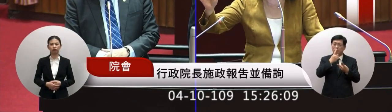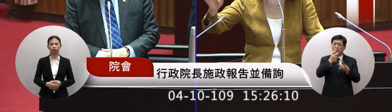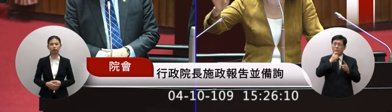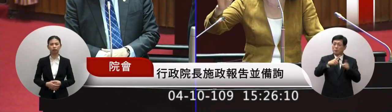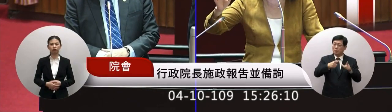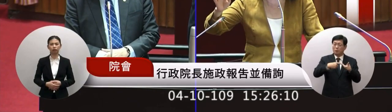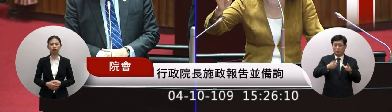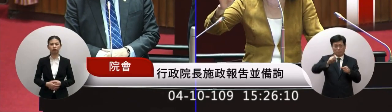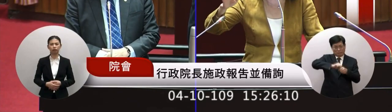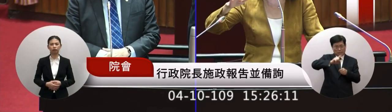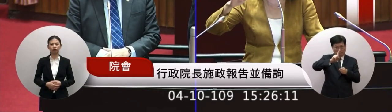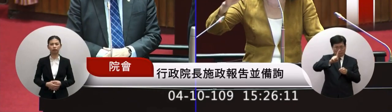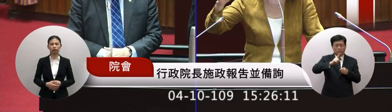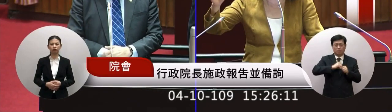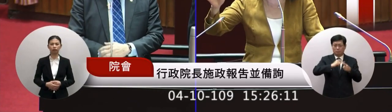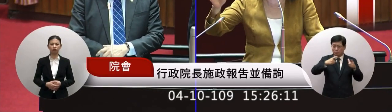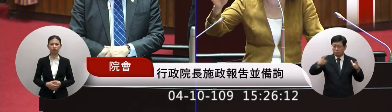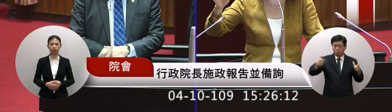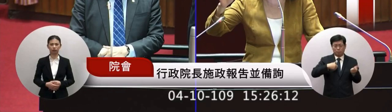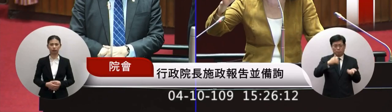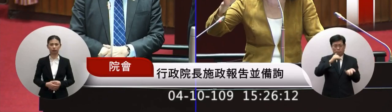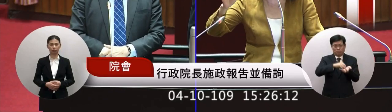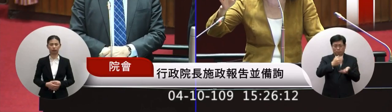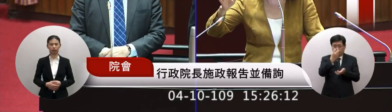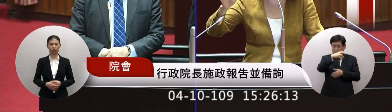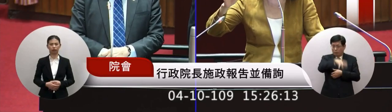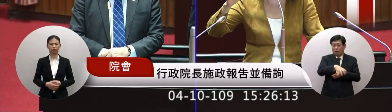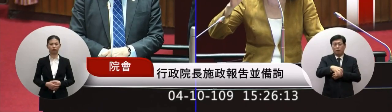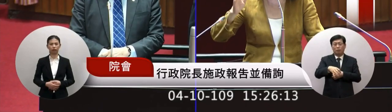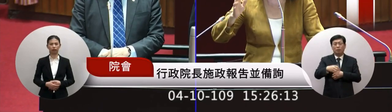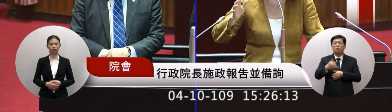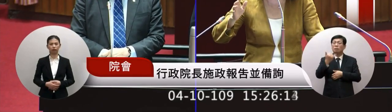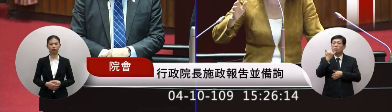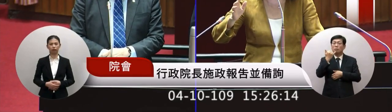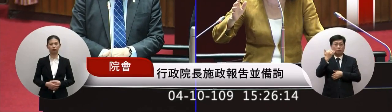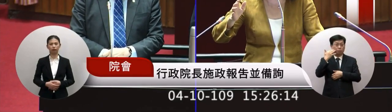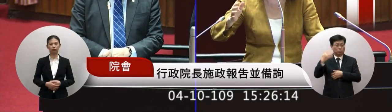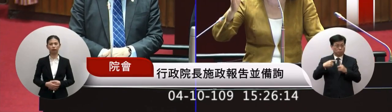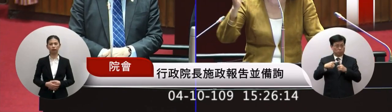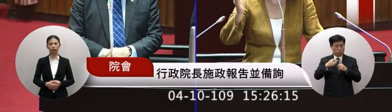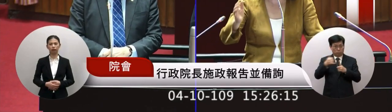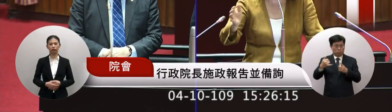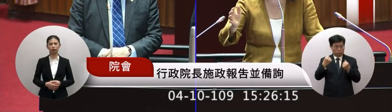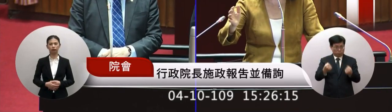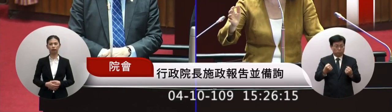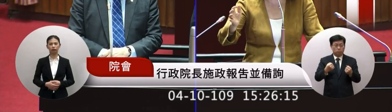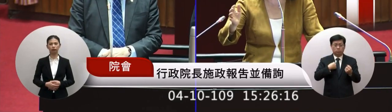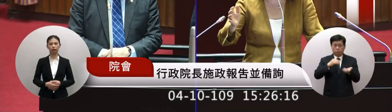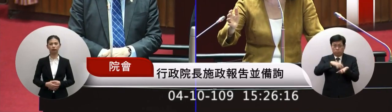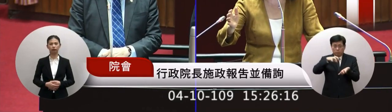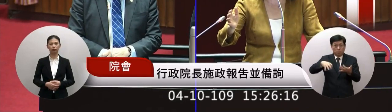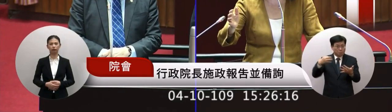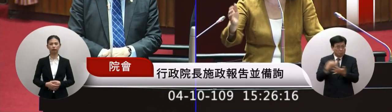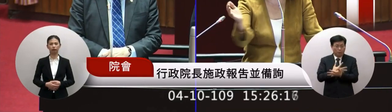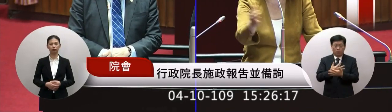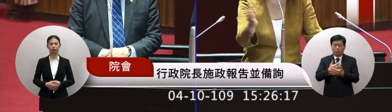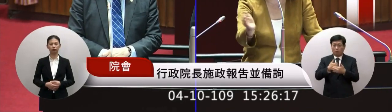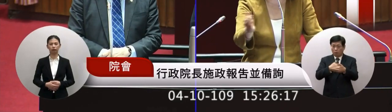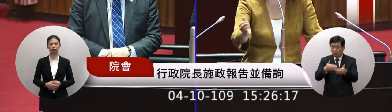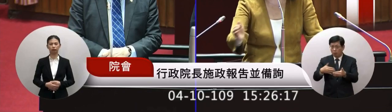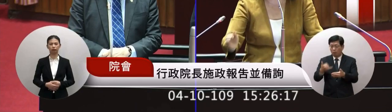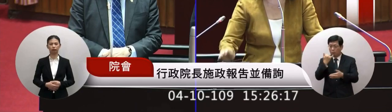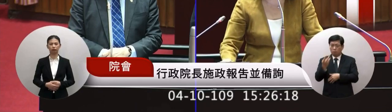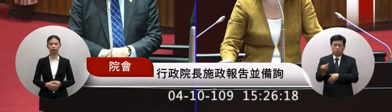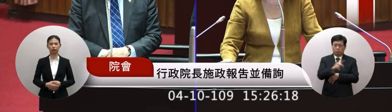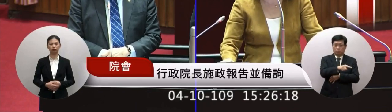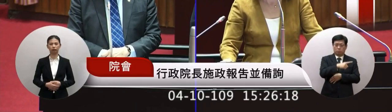公园外面，它都设置了这个医护站，它是准备就是有这些的人员的时候，医院的不够病房的时候，它可以